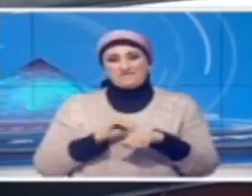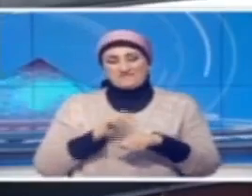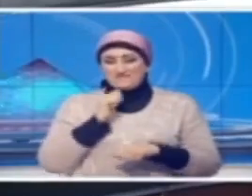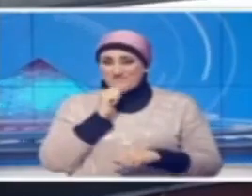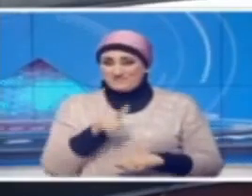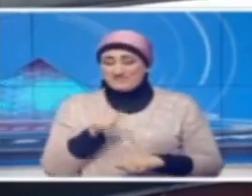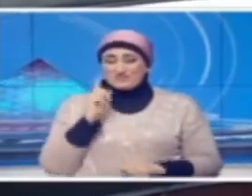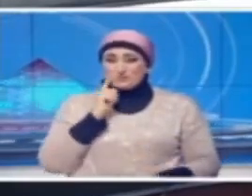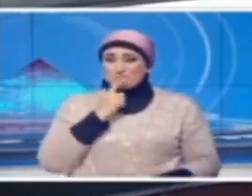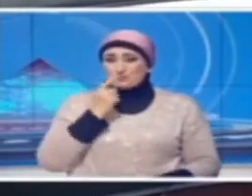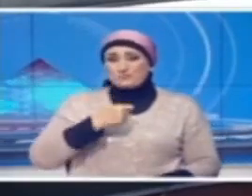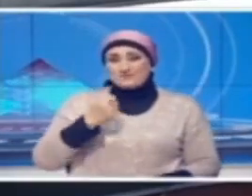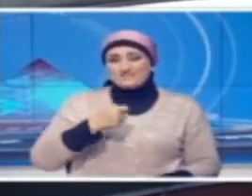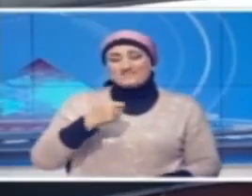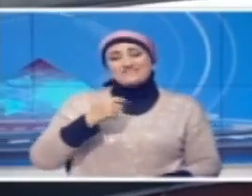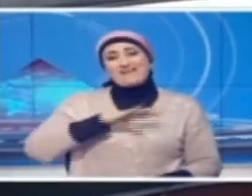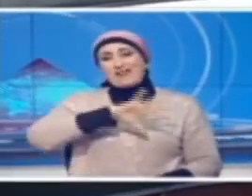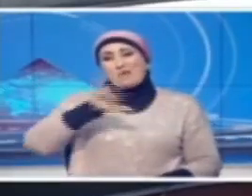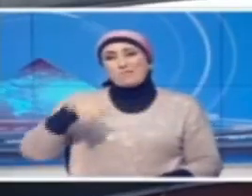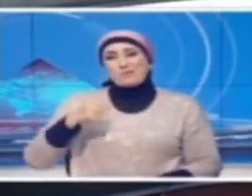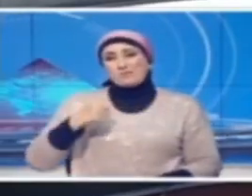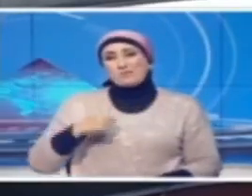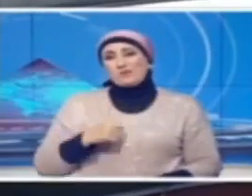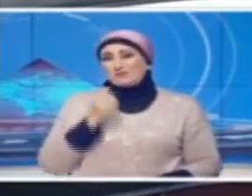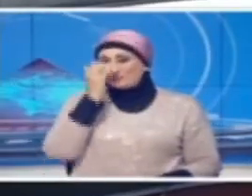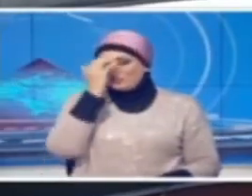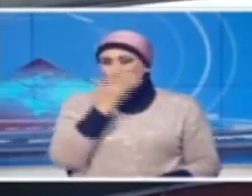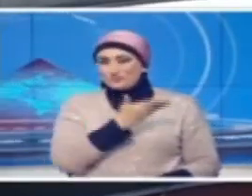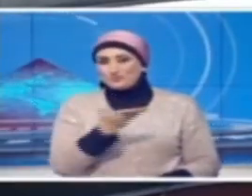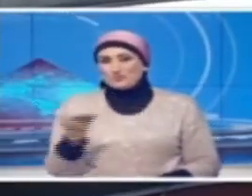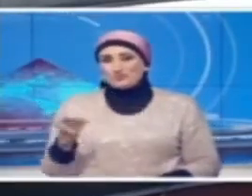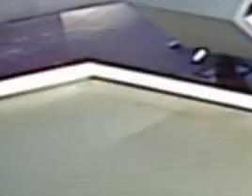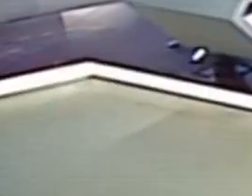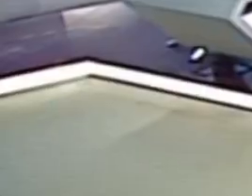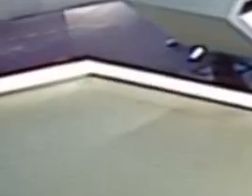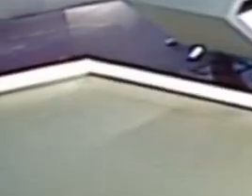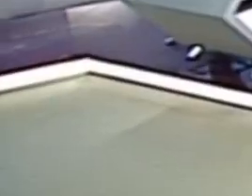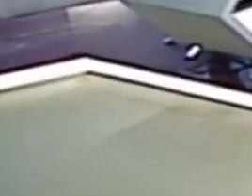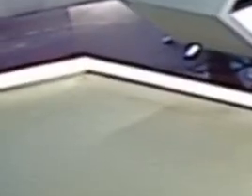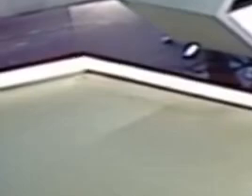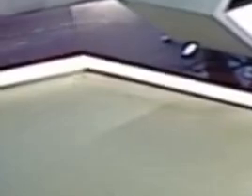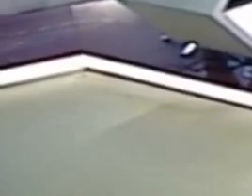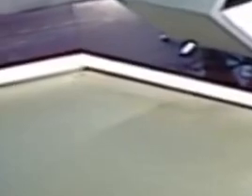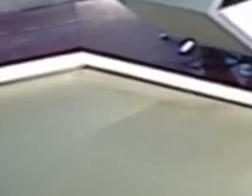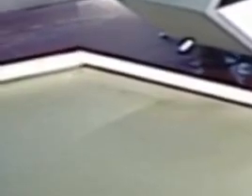عبر موقعنا الإلكتروني مسبيرو.إيجي. دمتم في رعاية الله. إلى اللقاء.